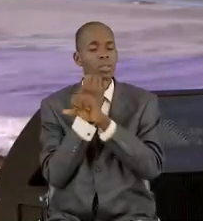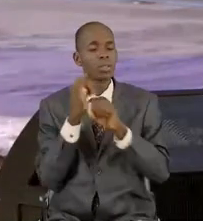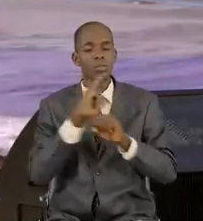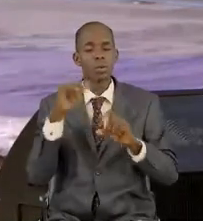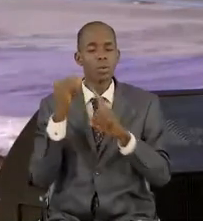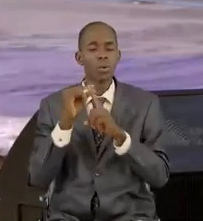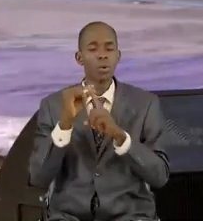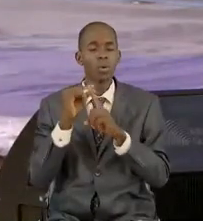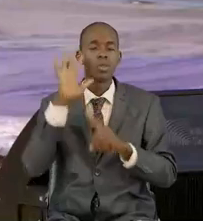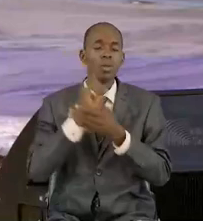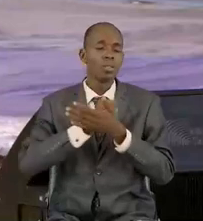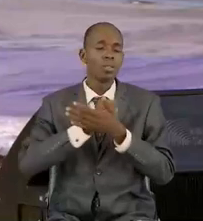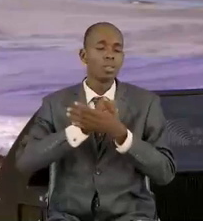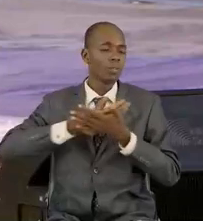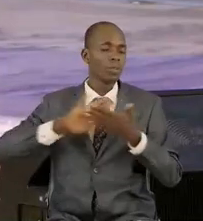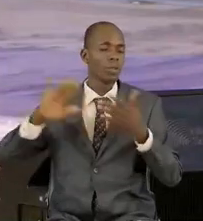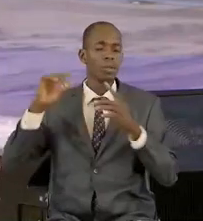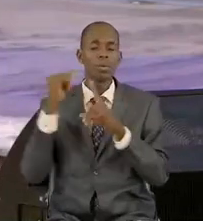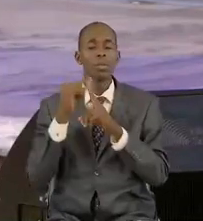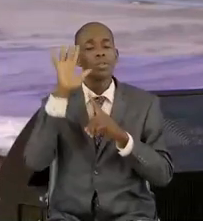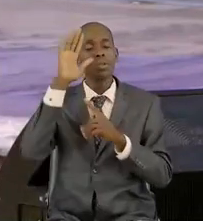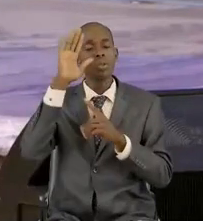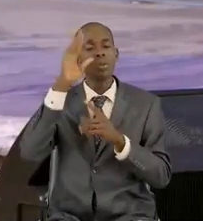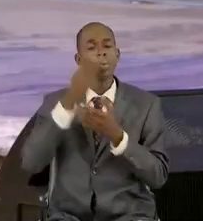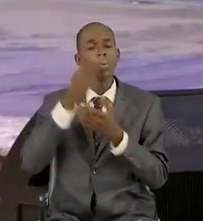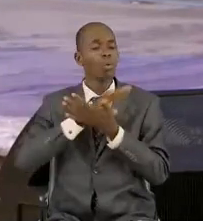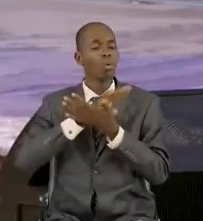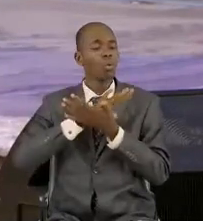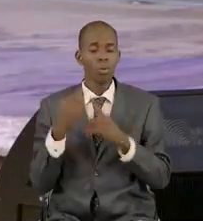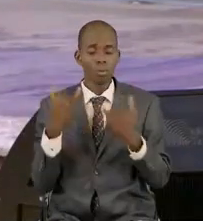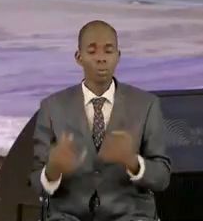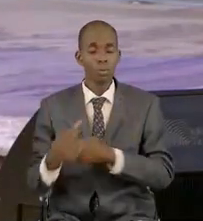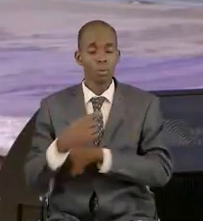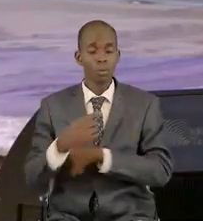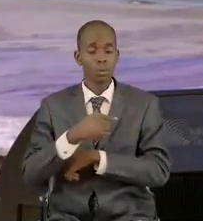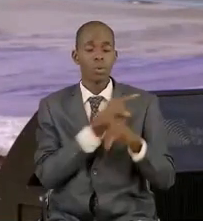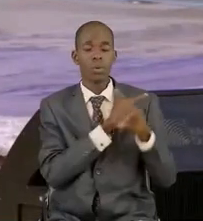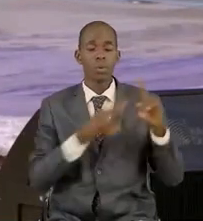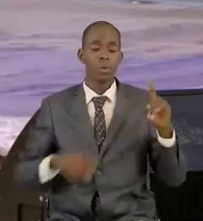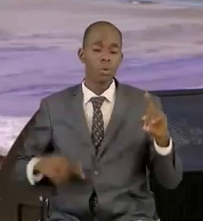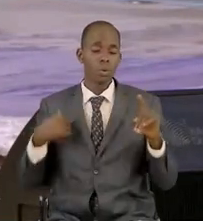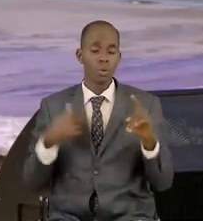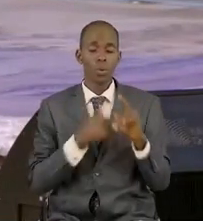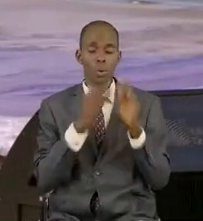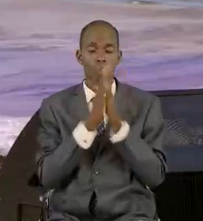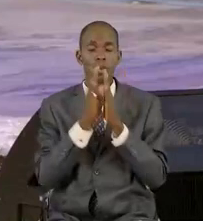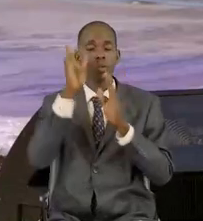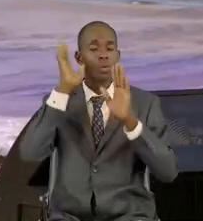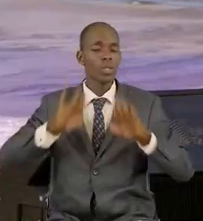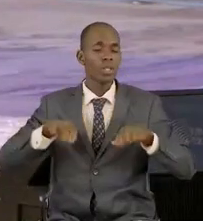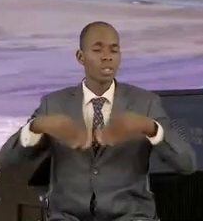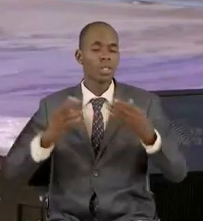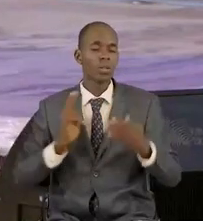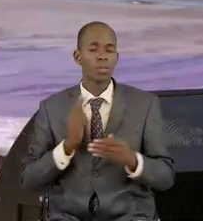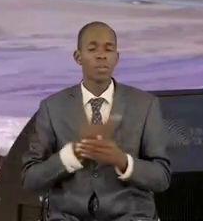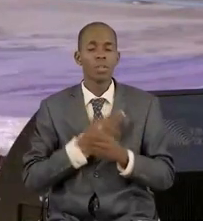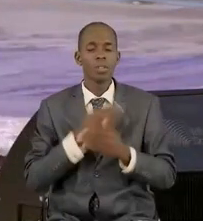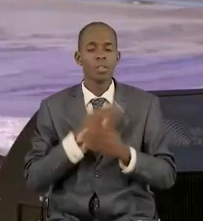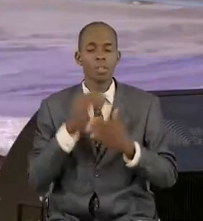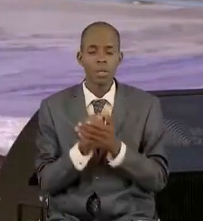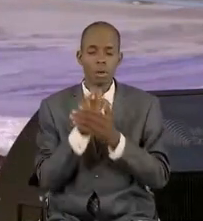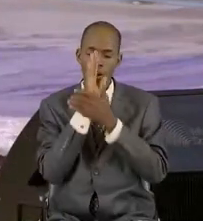salvatrice la parole sanctificatrice la Sainte Parole nous prions que tu nous accordes cette